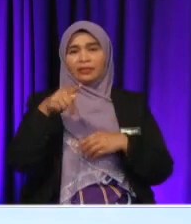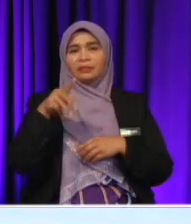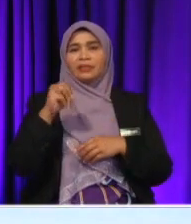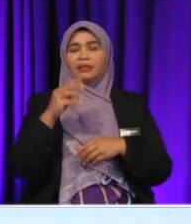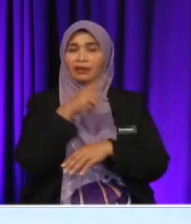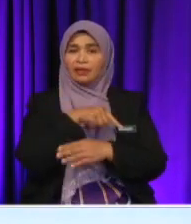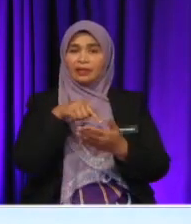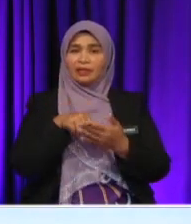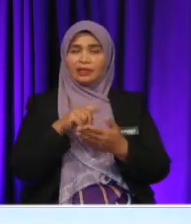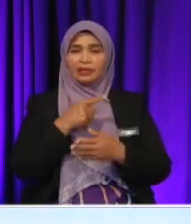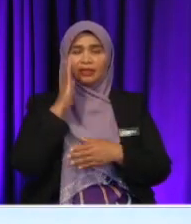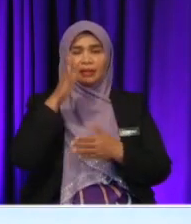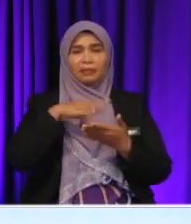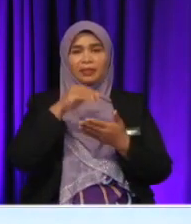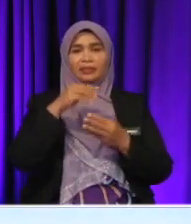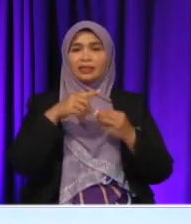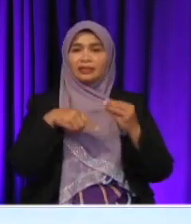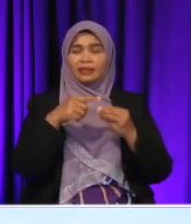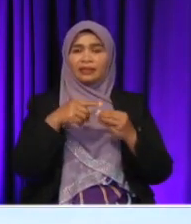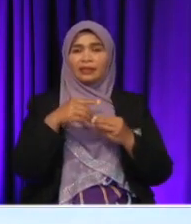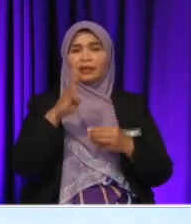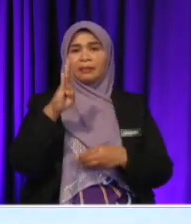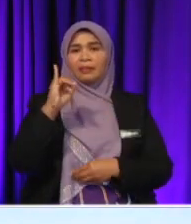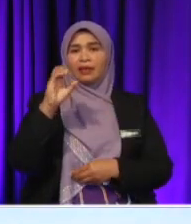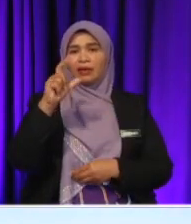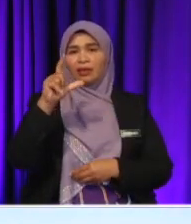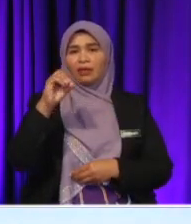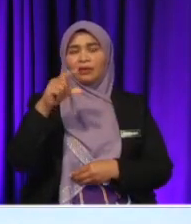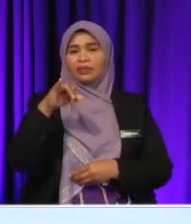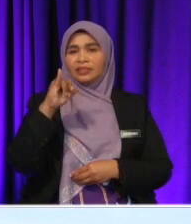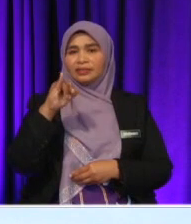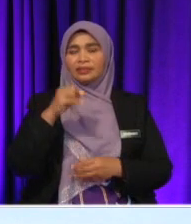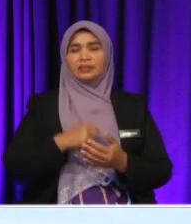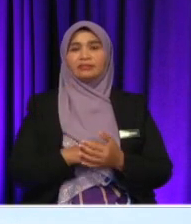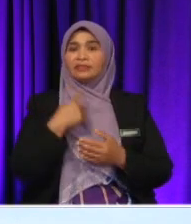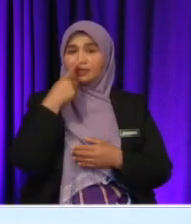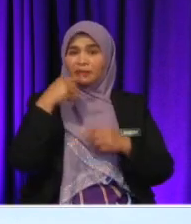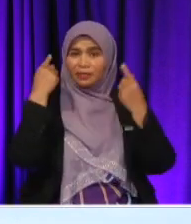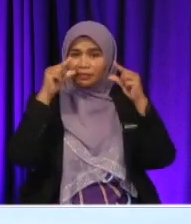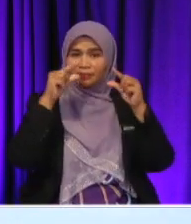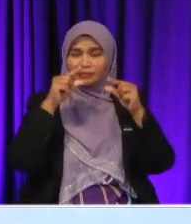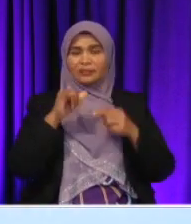kita akan belajar berkenaan dengan mata pelajaran biologi jadi siapakah gurunya